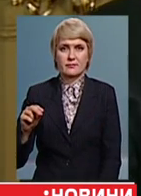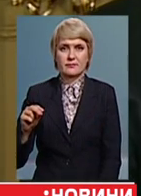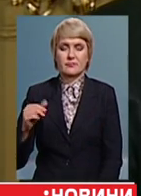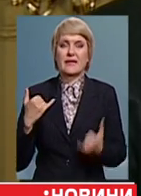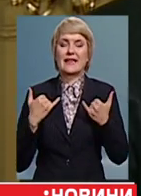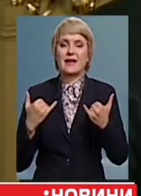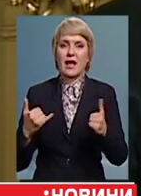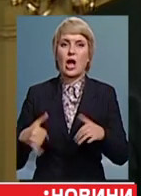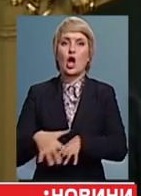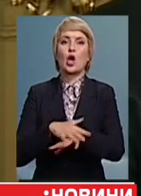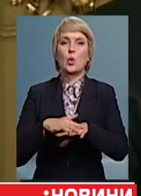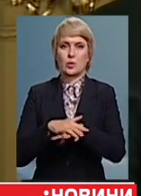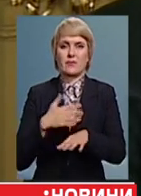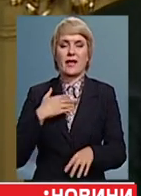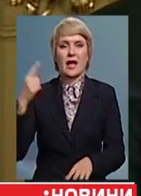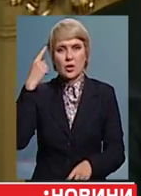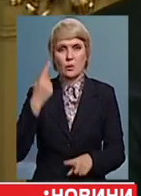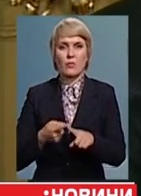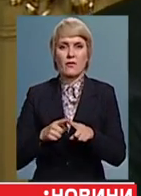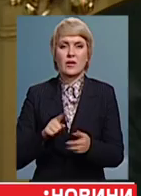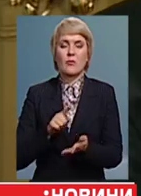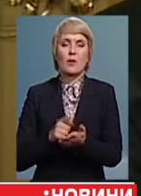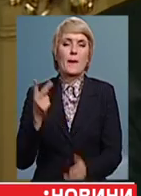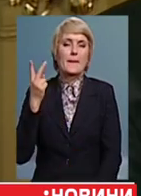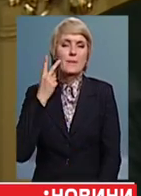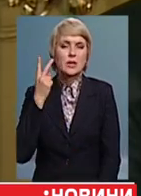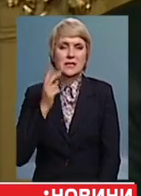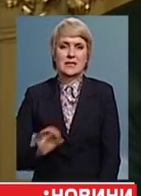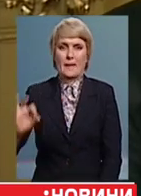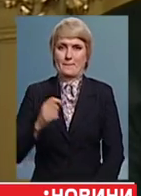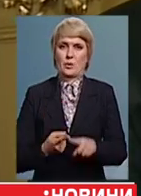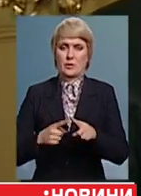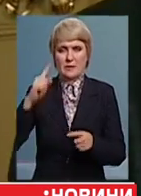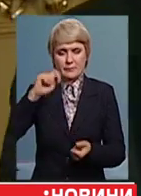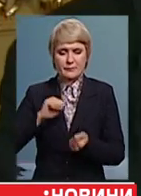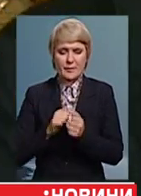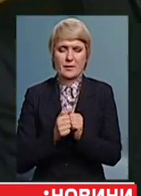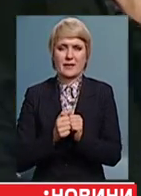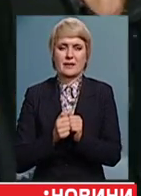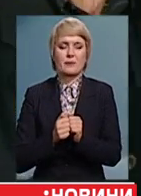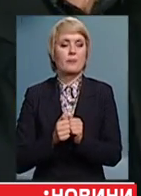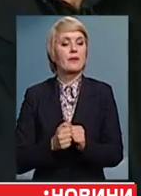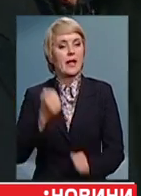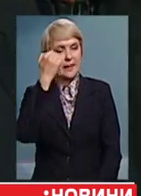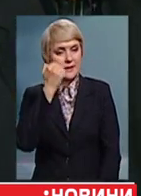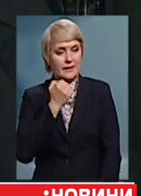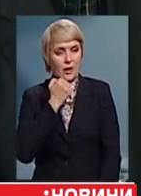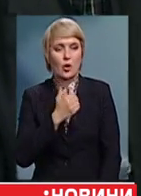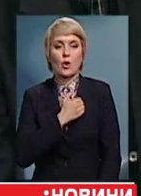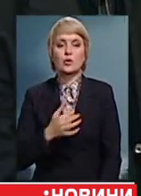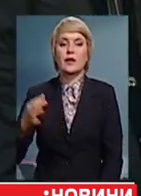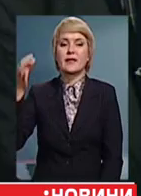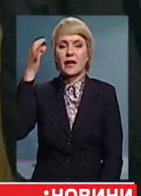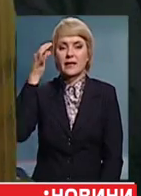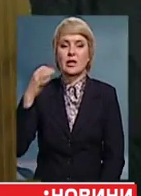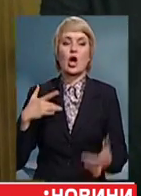для людства, що, я думаю, що вона повинна постійно про це пам'ятати. Дякую, пане Євгене. Хочу